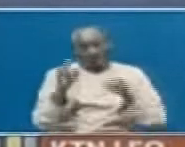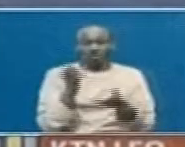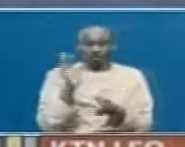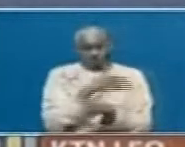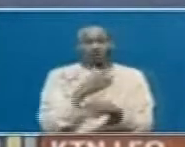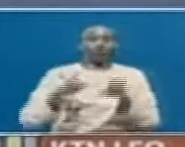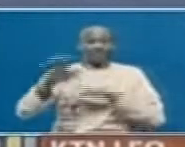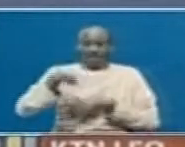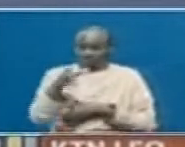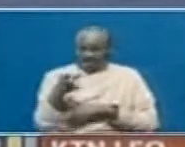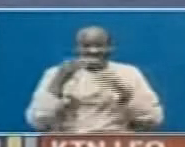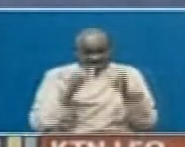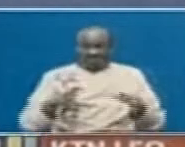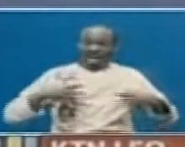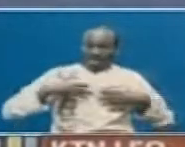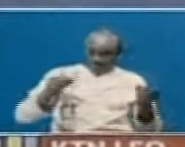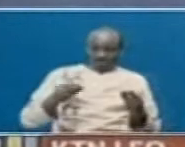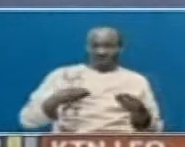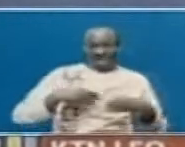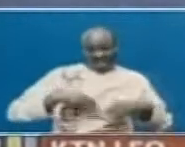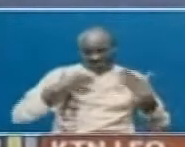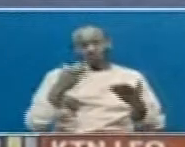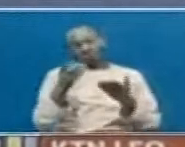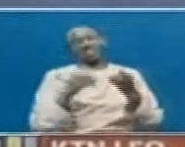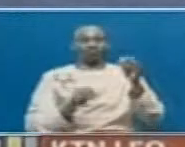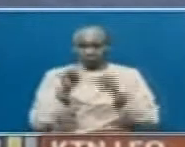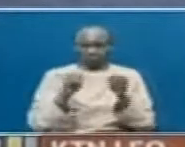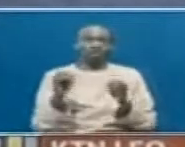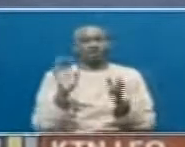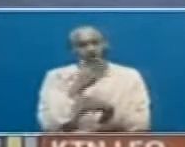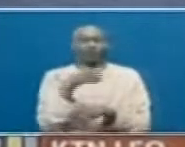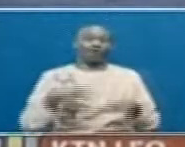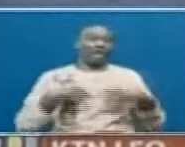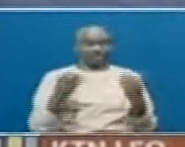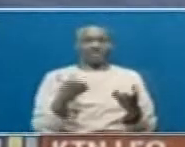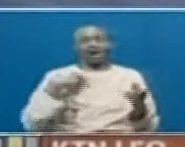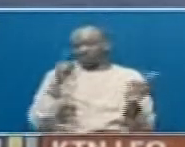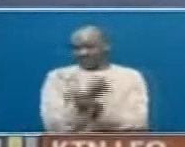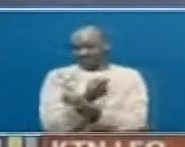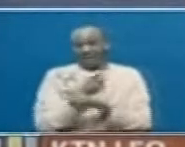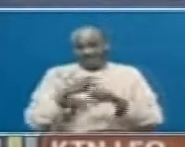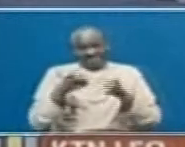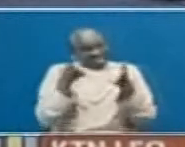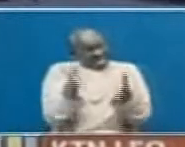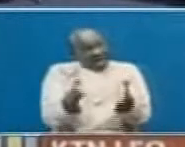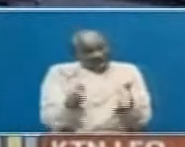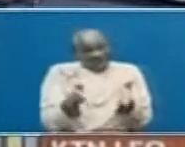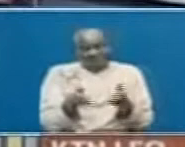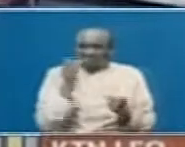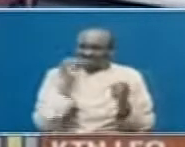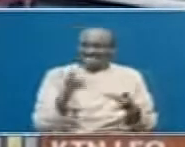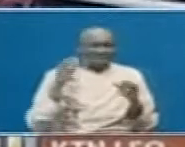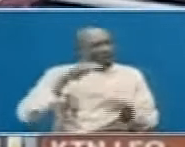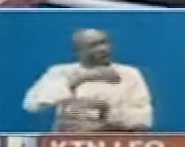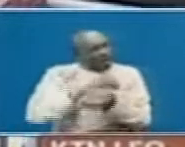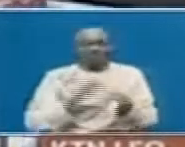mazingira. Ikiwa ni za afya tunatunga nyimbo za afya na kadhalika. Kwa hivyo hiyo ndio tofauti, lakini wakati huu nyimbo zote ni zote